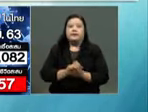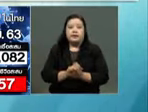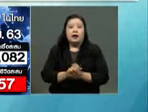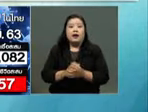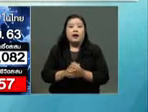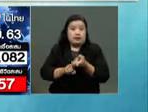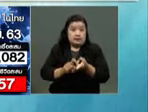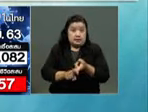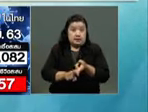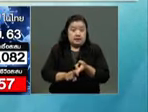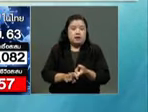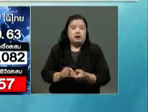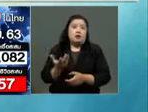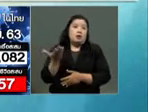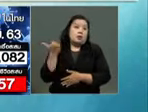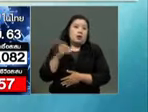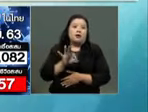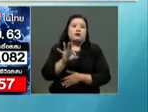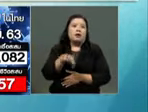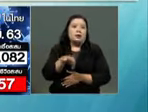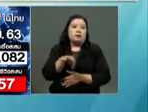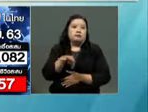และรัสเซียเมื่อวานนี้ก็ 9